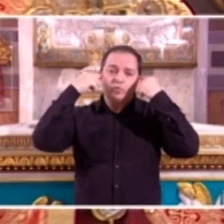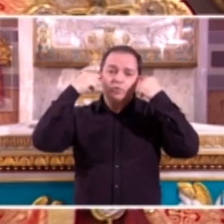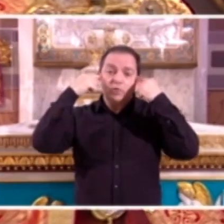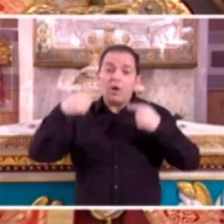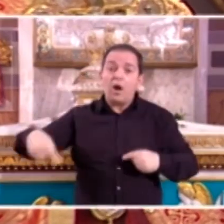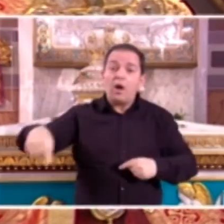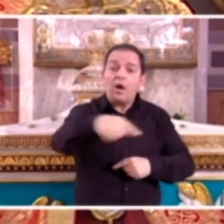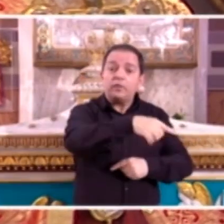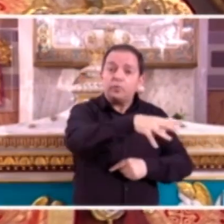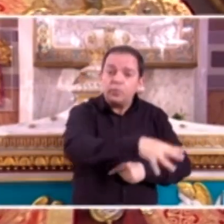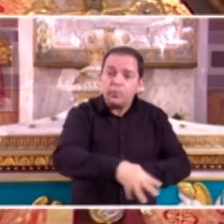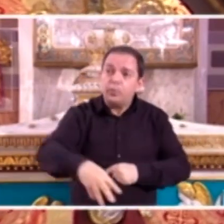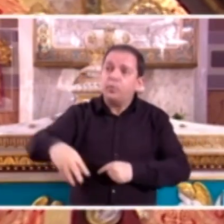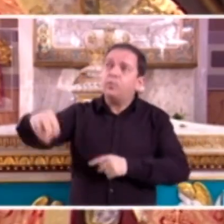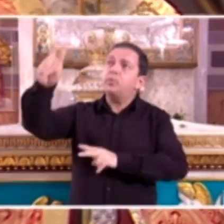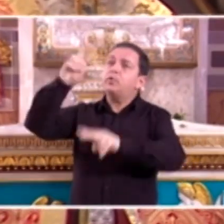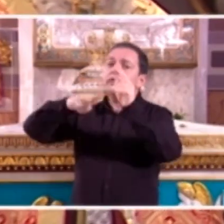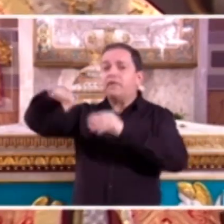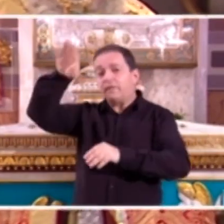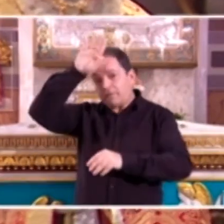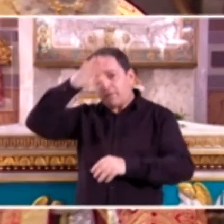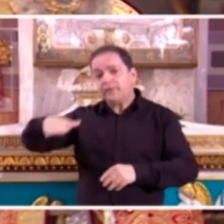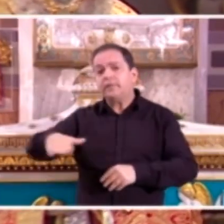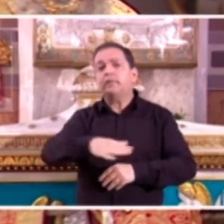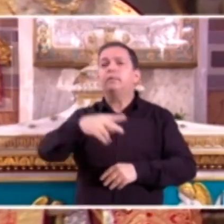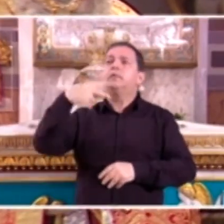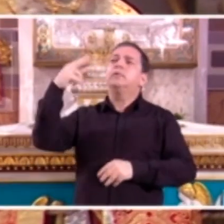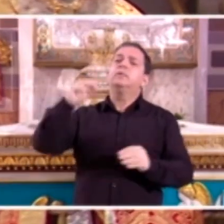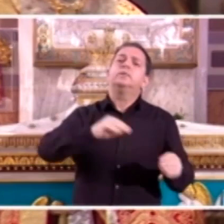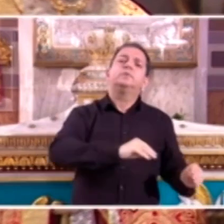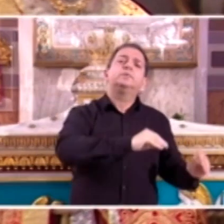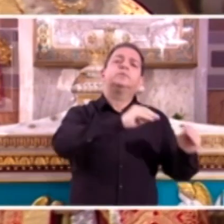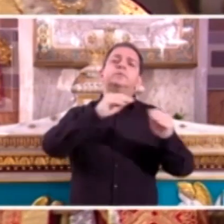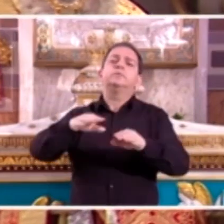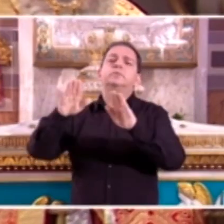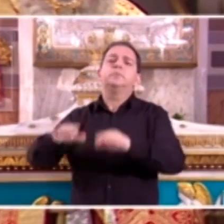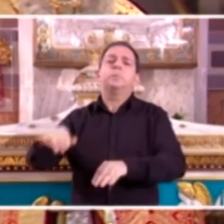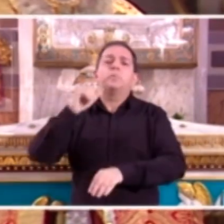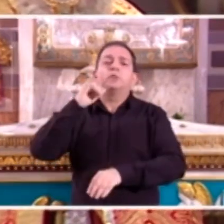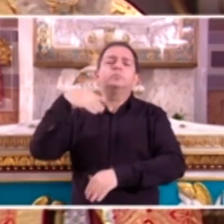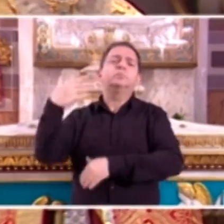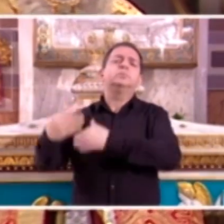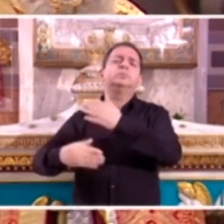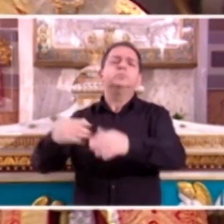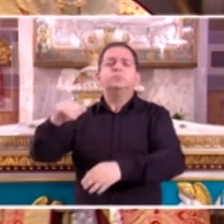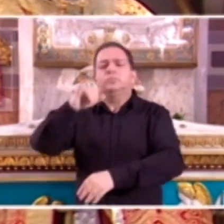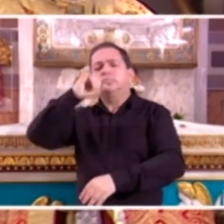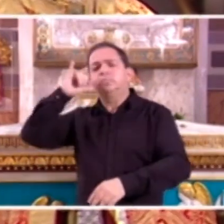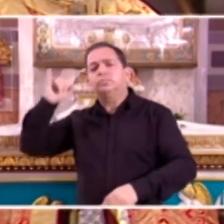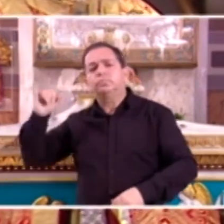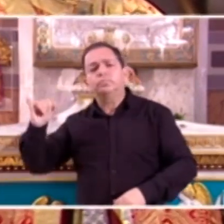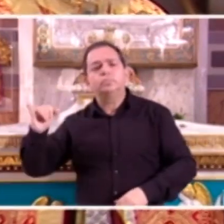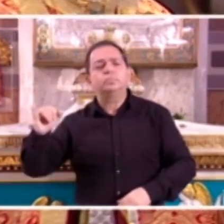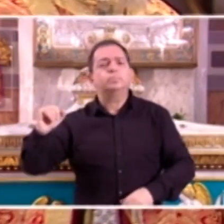Κύριος ο Θεός εν τη Βασιλεία αυτού πάντοτε, νυν και αεί και εις τους αιώνας